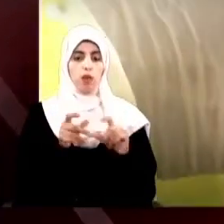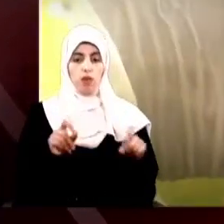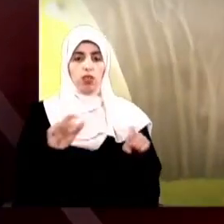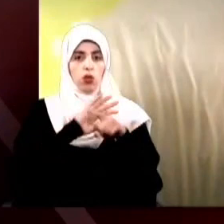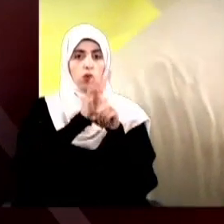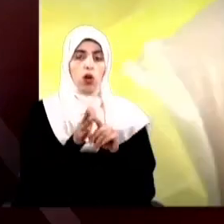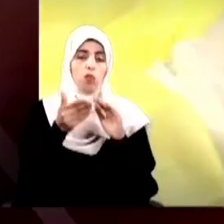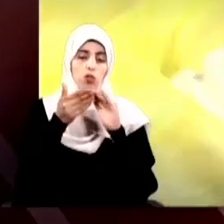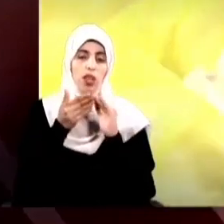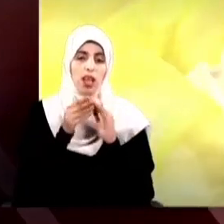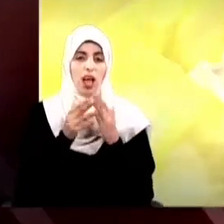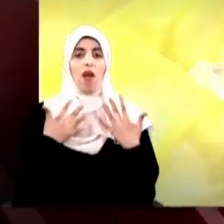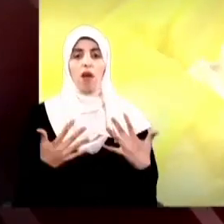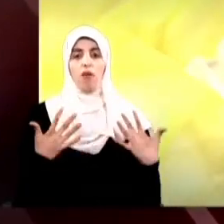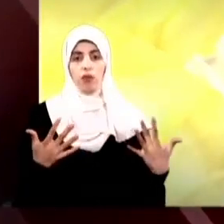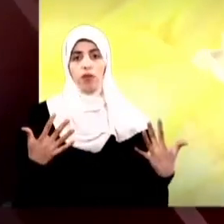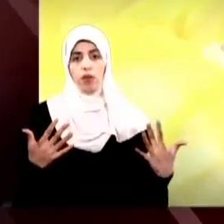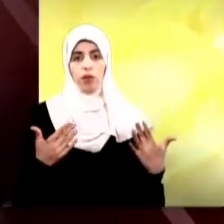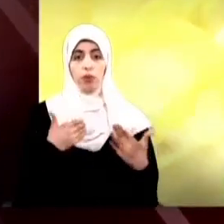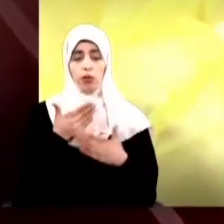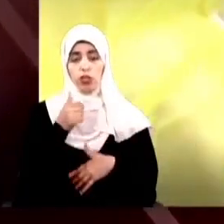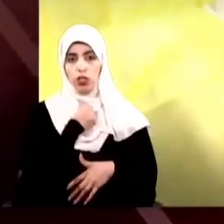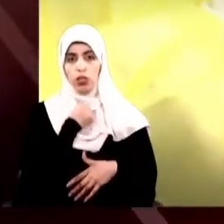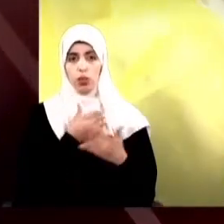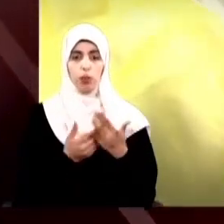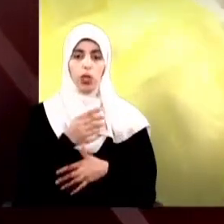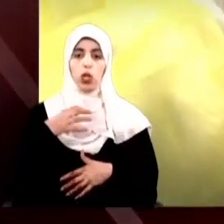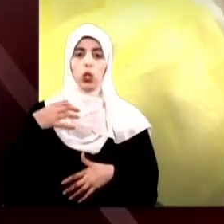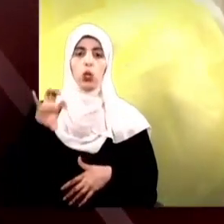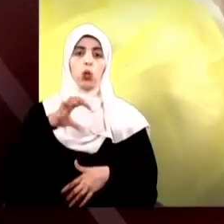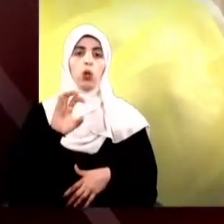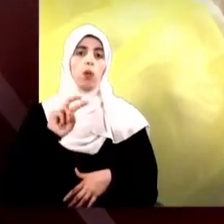انتشار الفيروس القادم من الدول الأخرى.